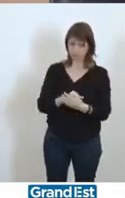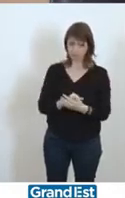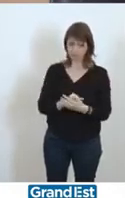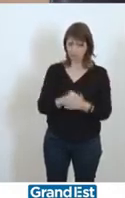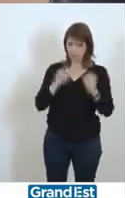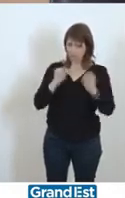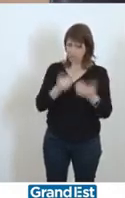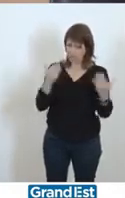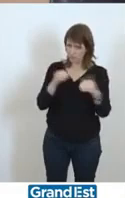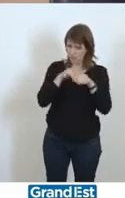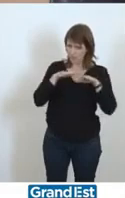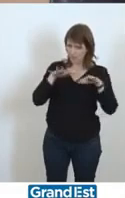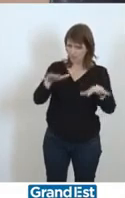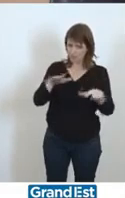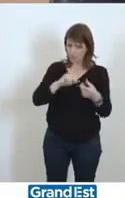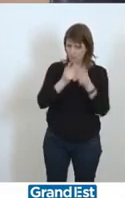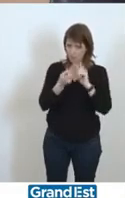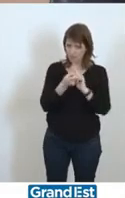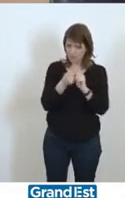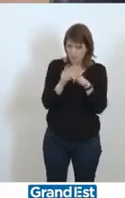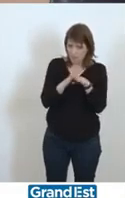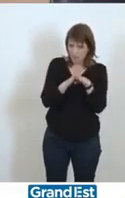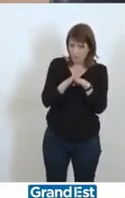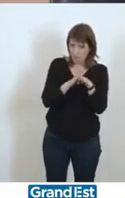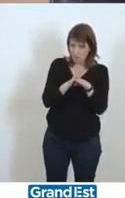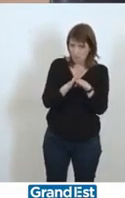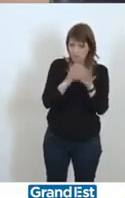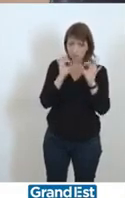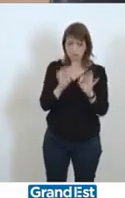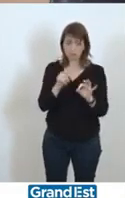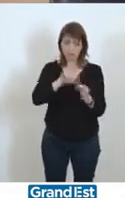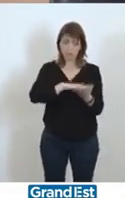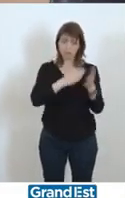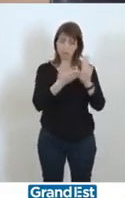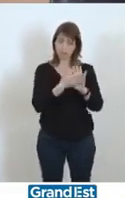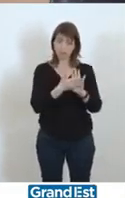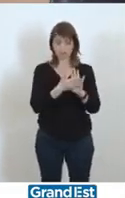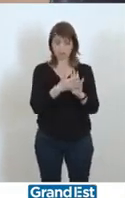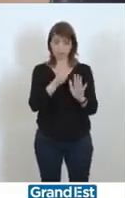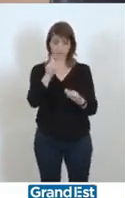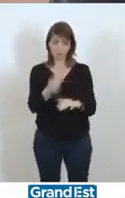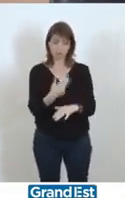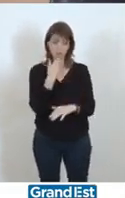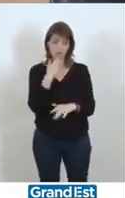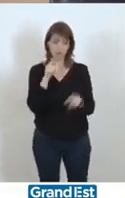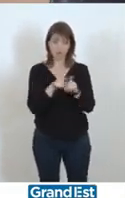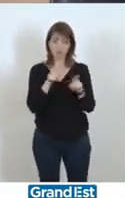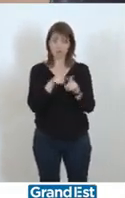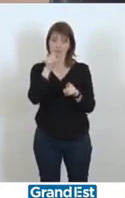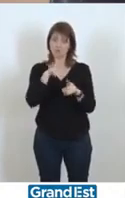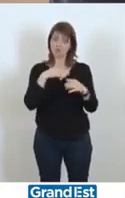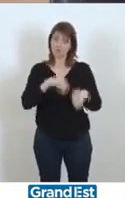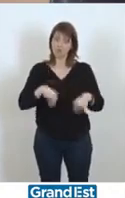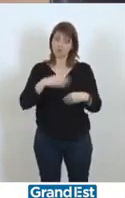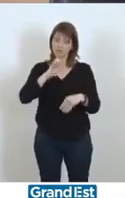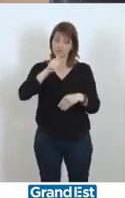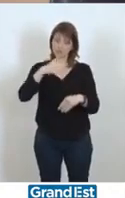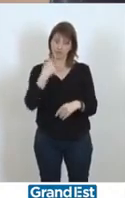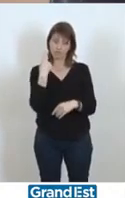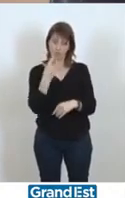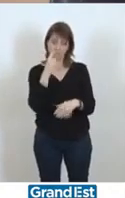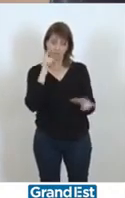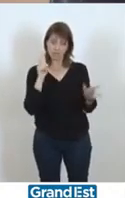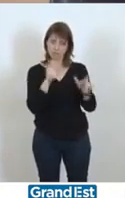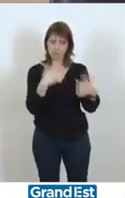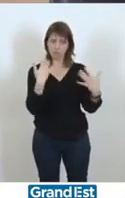du réseau, déjà fortement pointé du doigt par les associations d'usagers et par les cheminots eux-mêmes? Une mission d'expertise a été menée